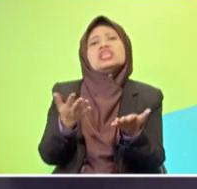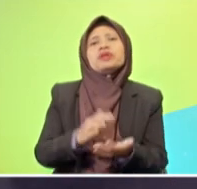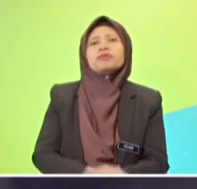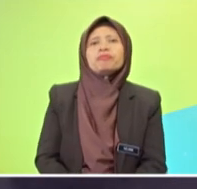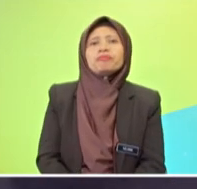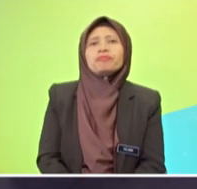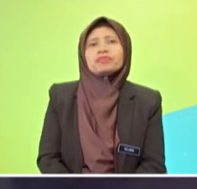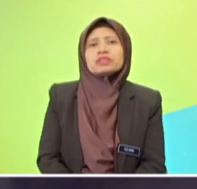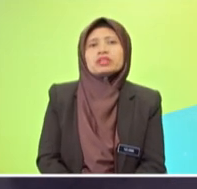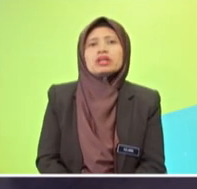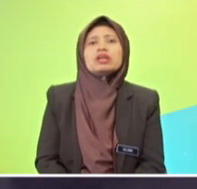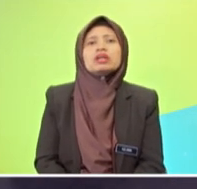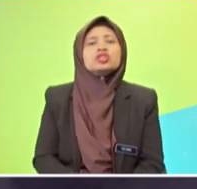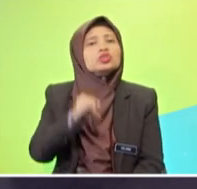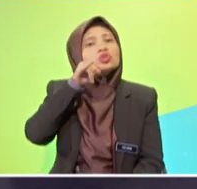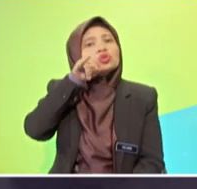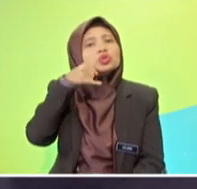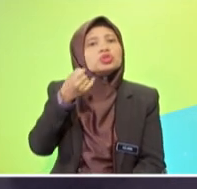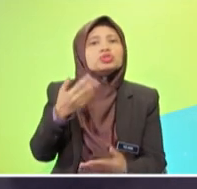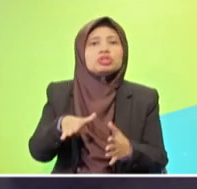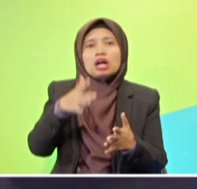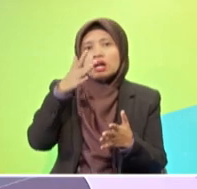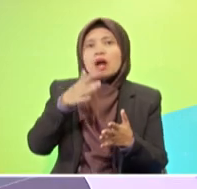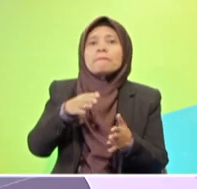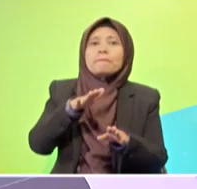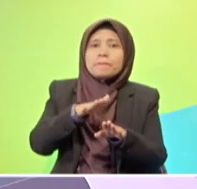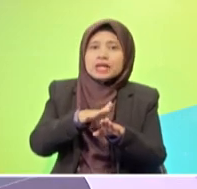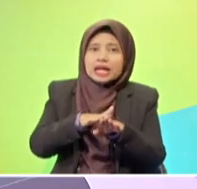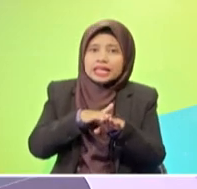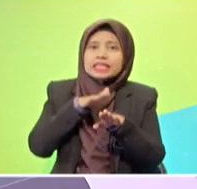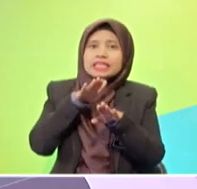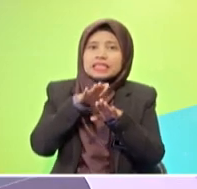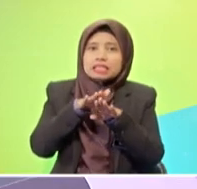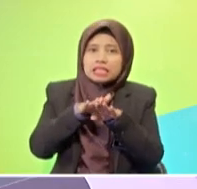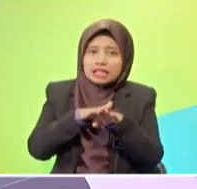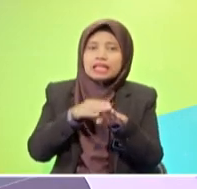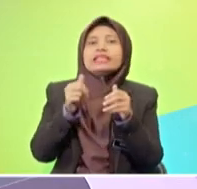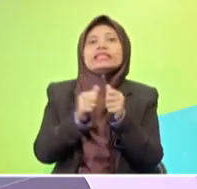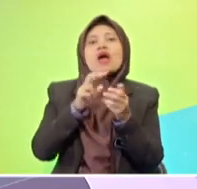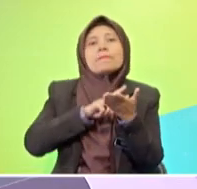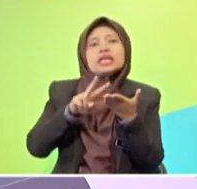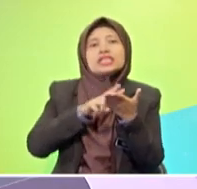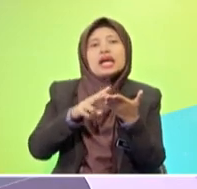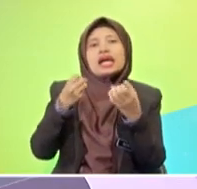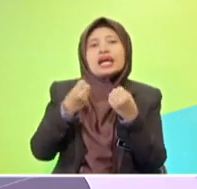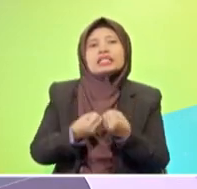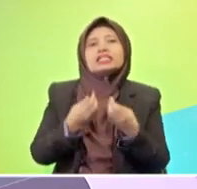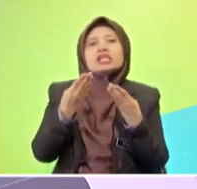dengan sebutan satu-satu saya nampak bulat dia sebut tadi Tania hujan kita bagi bintang